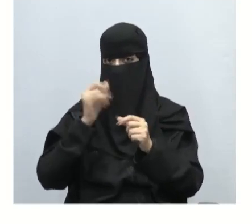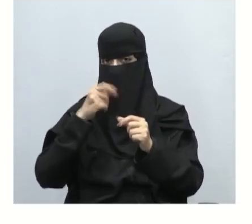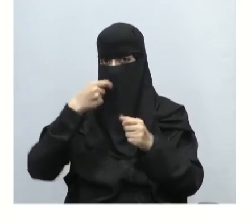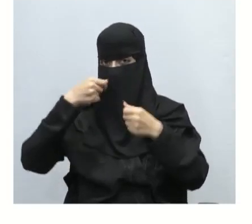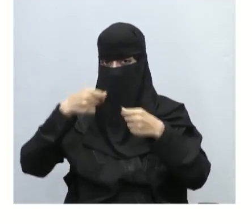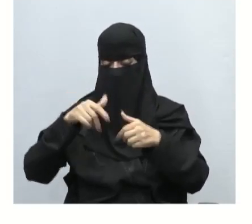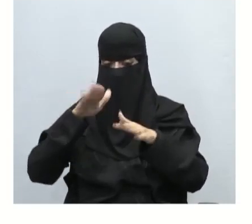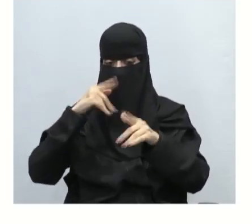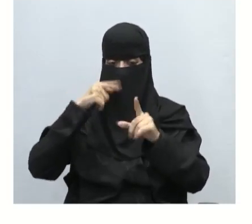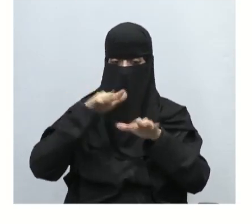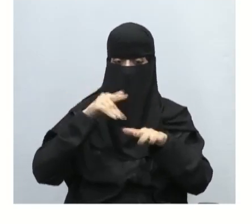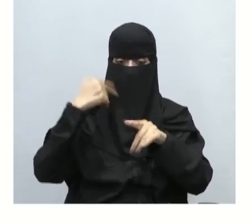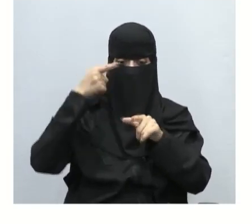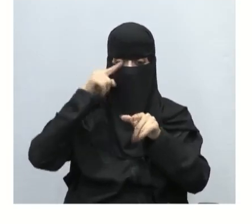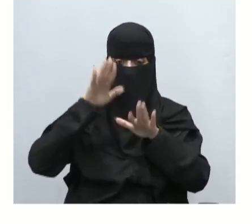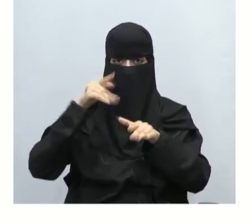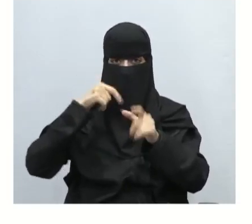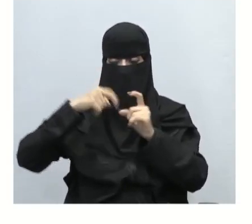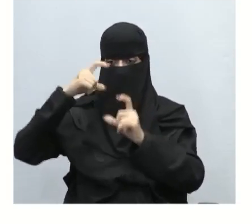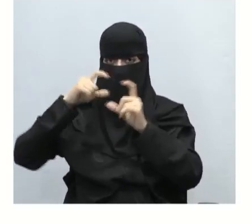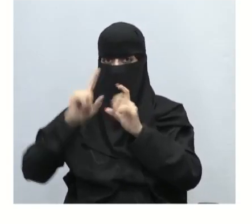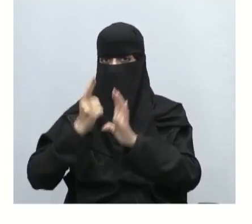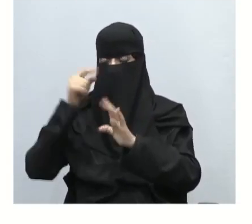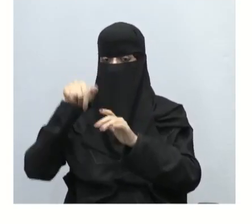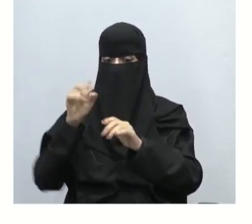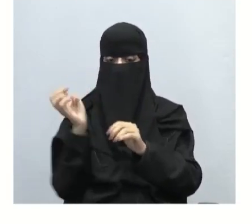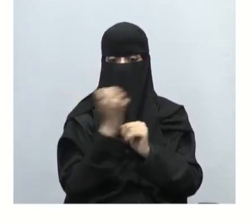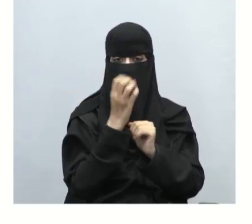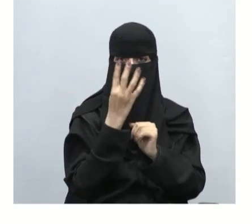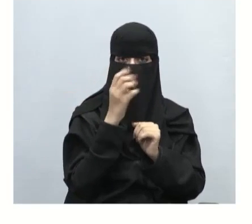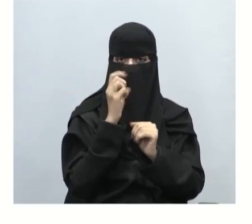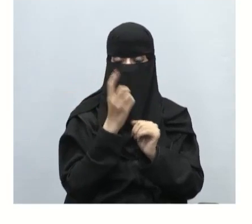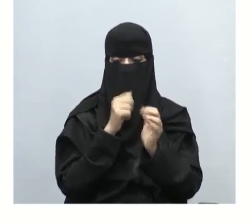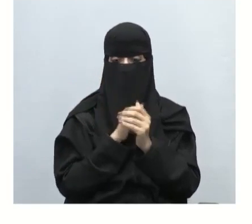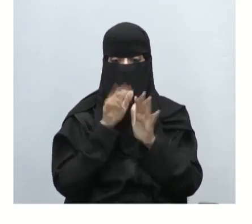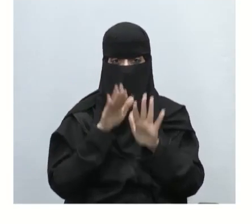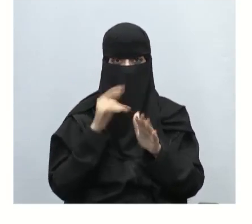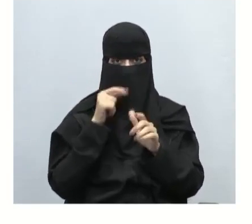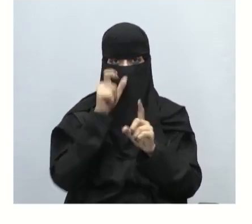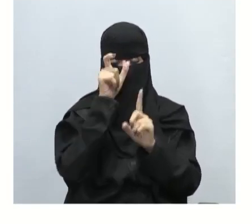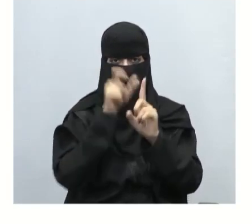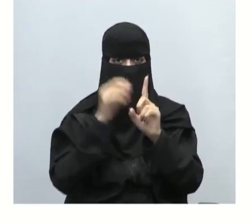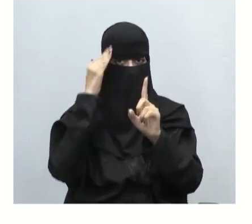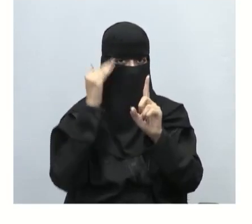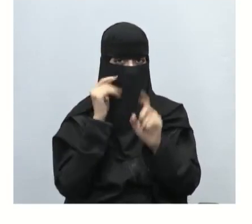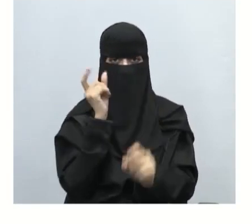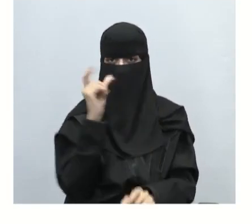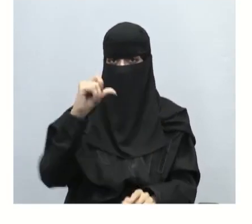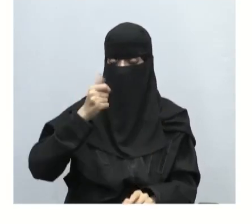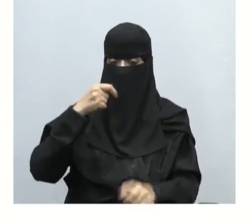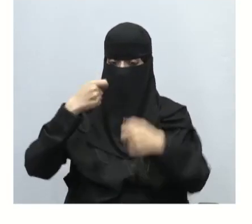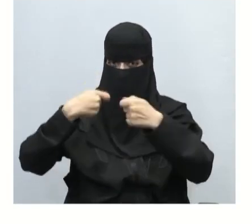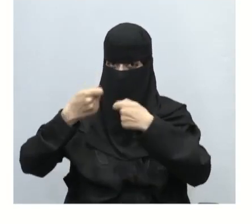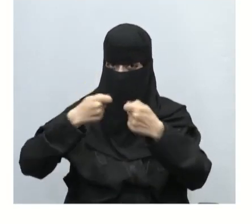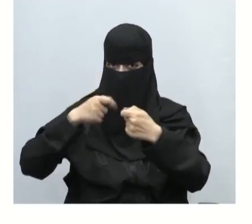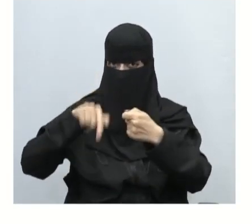اشترت اذا علمت ان سعر الكيلوغرام الواحد باربعه ريالات اذا نوال اشترت س كيلوغرام من السكر